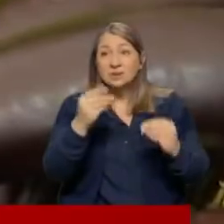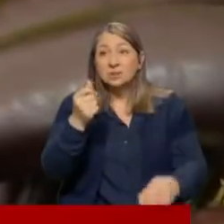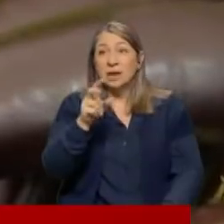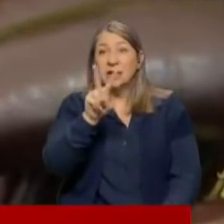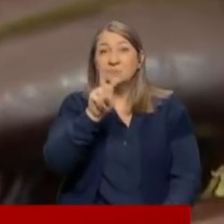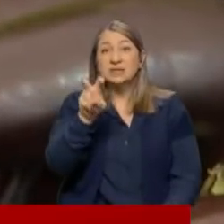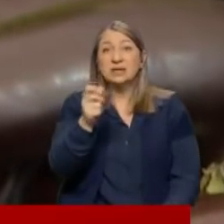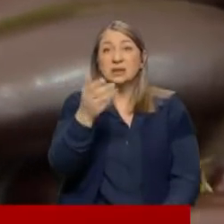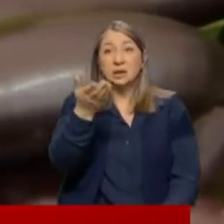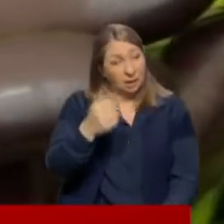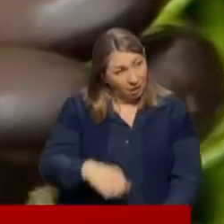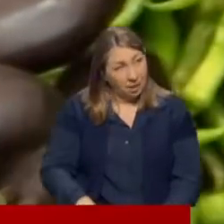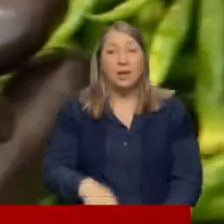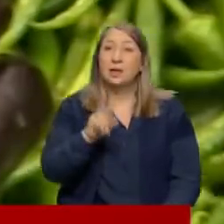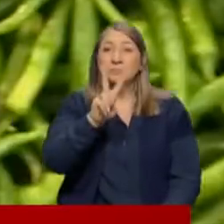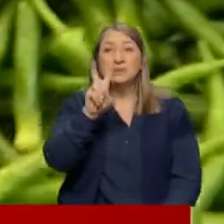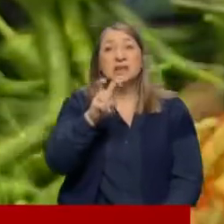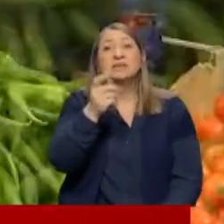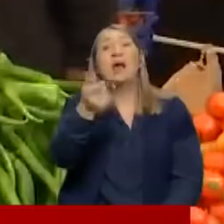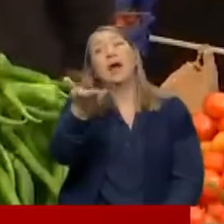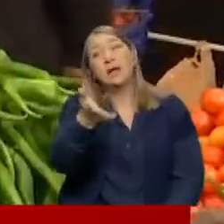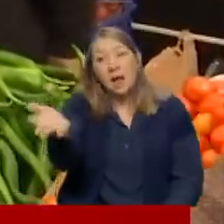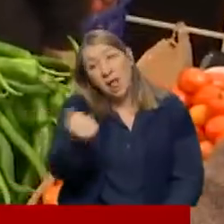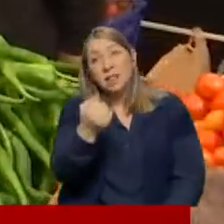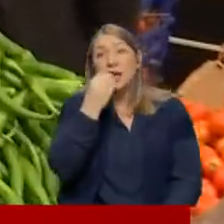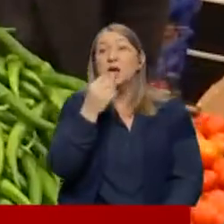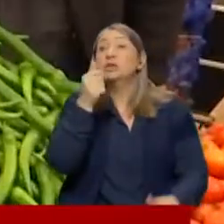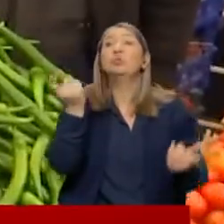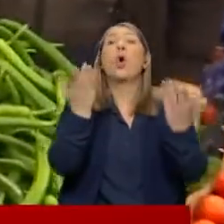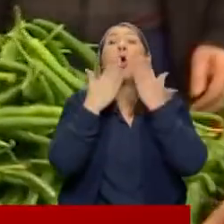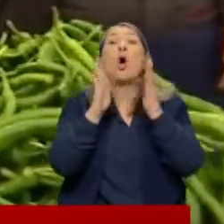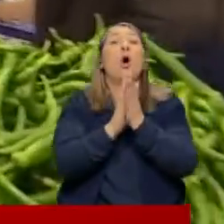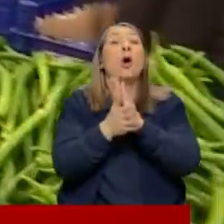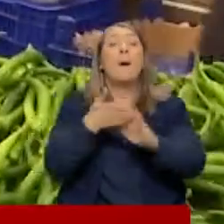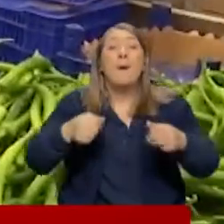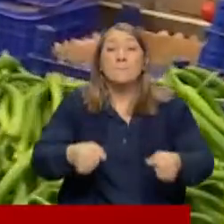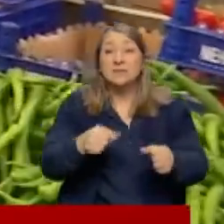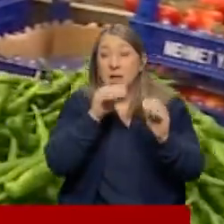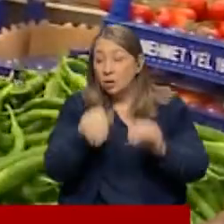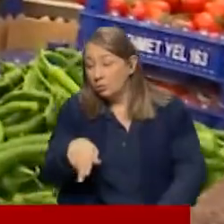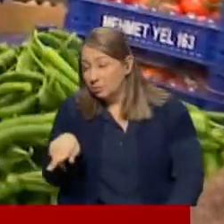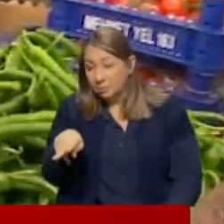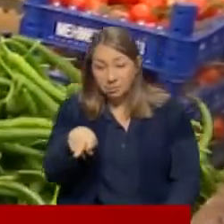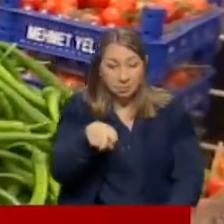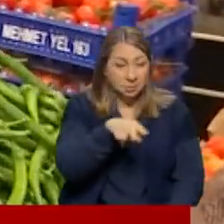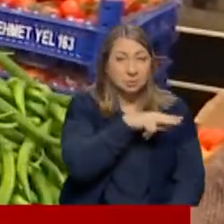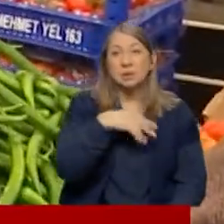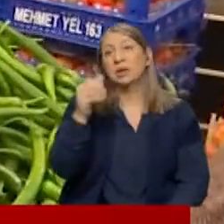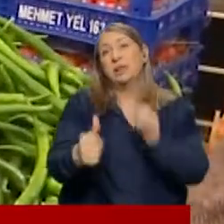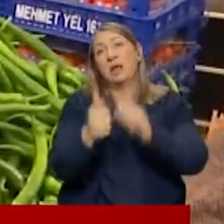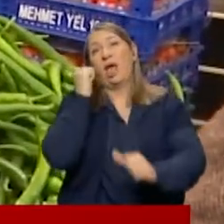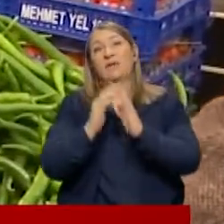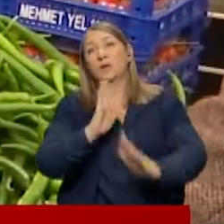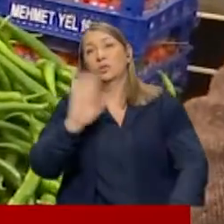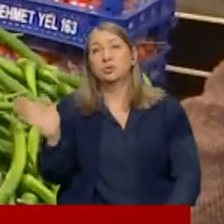kadar? 28 lira. Ya 28 milyon. Gel al da ye, hiçbir şey yok, hiçbir şey. Pazara geliyoruz böyle gözümüzü karaltıp geri